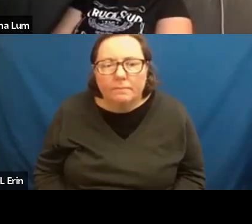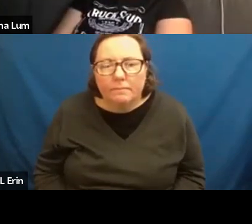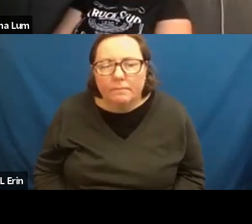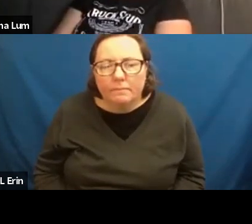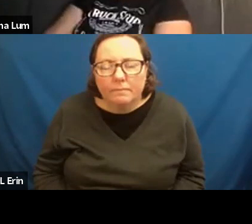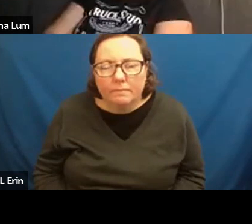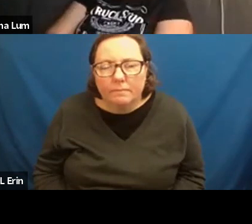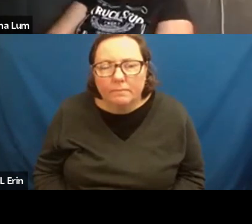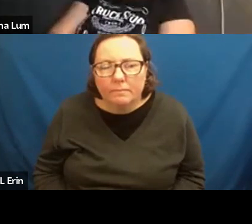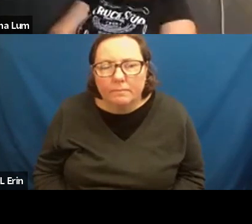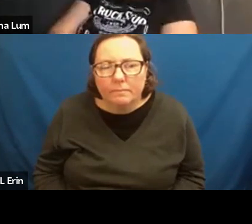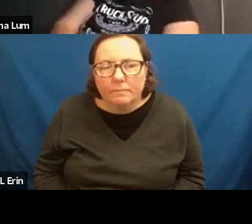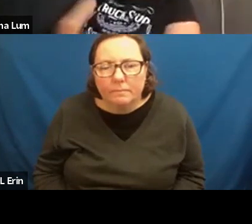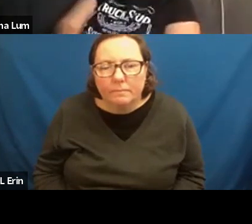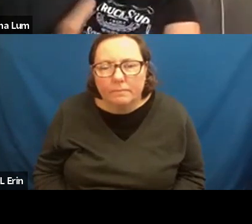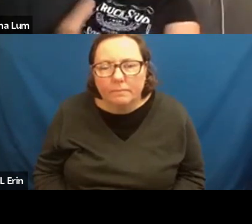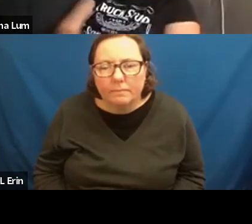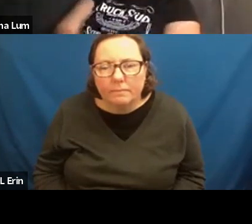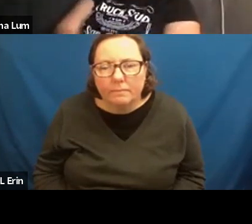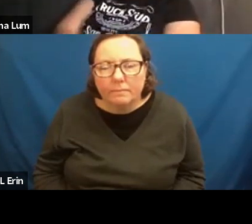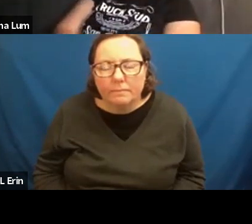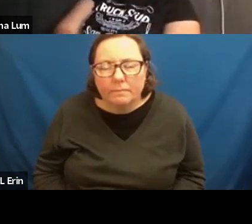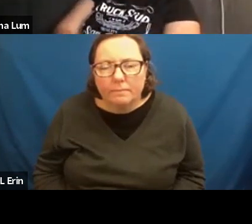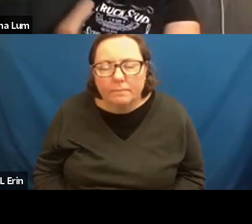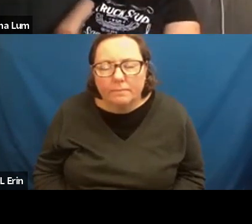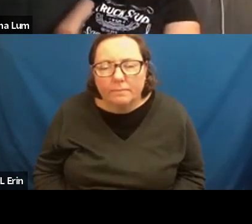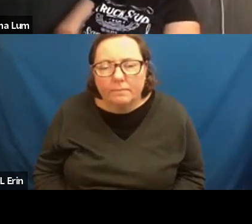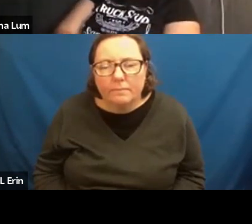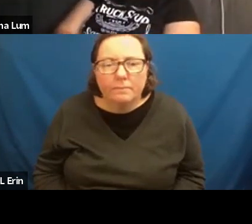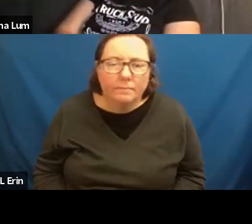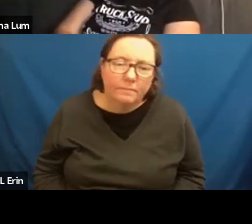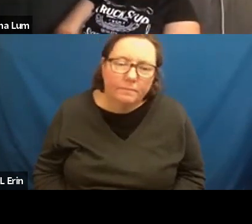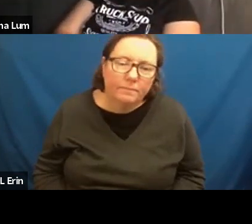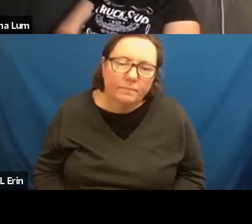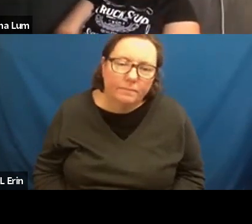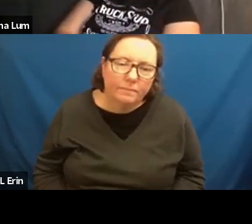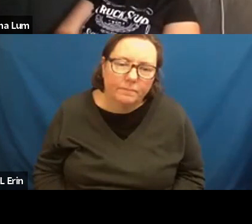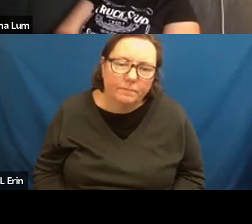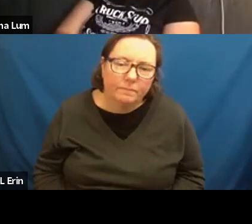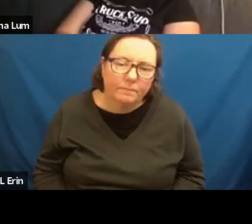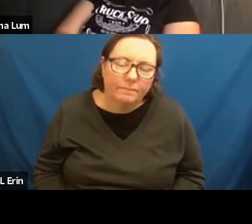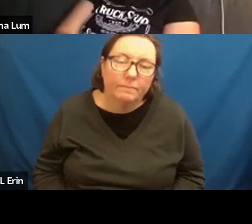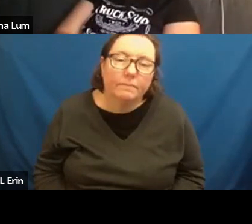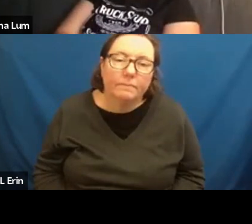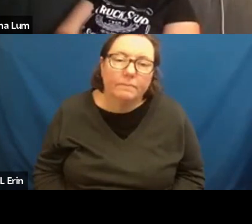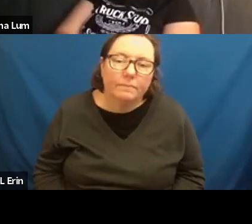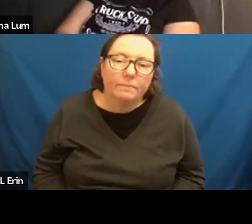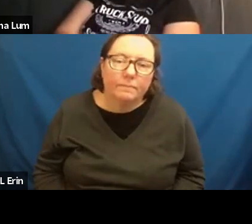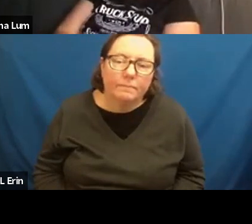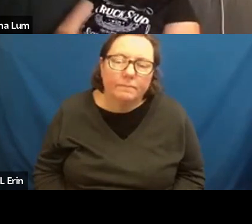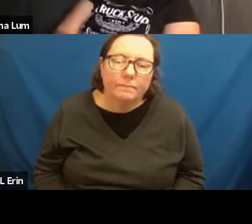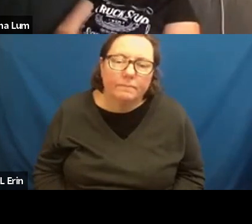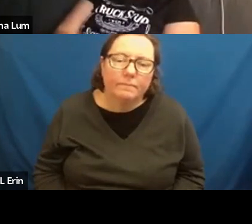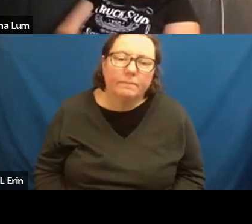到候选人这个池子里有多少个人？大约就是6年级学生。第一个问题，总的来说。